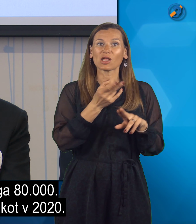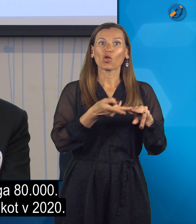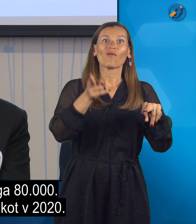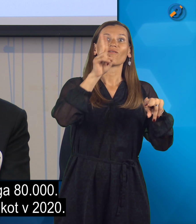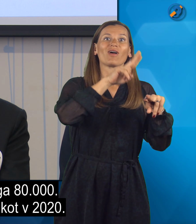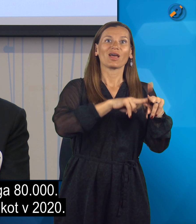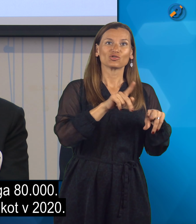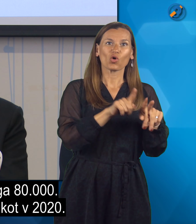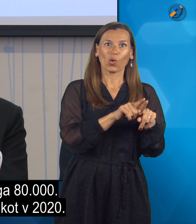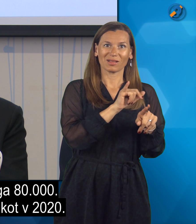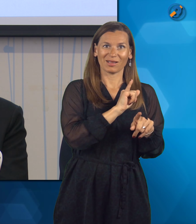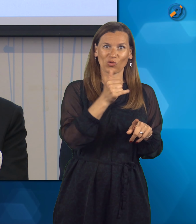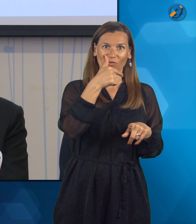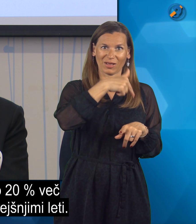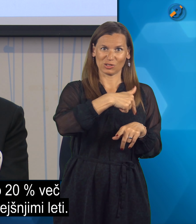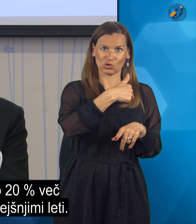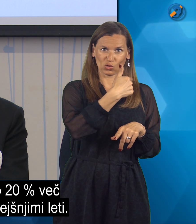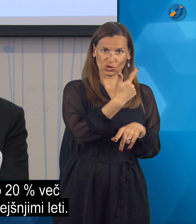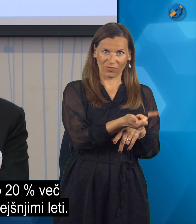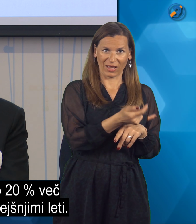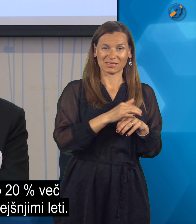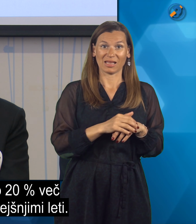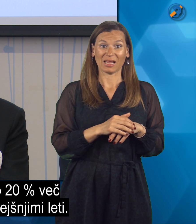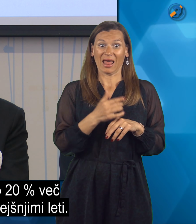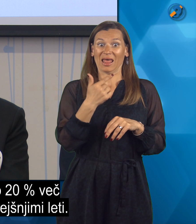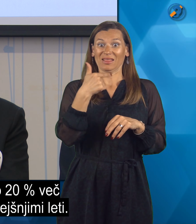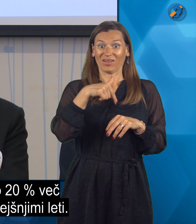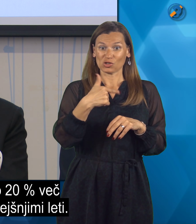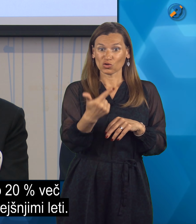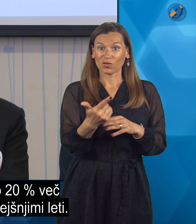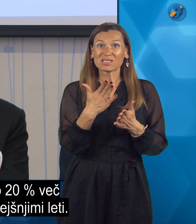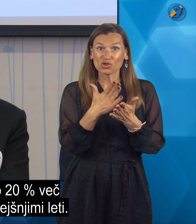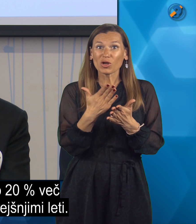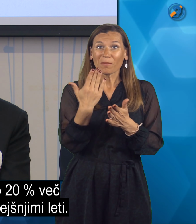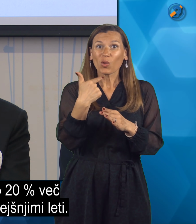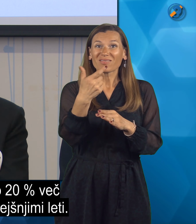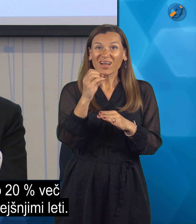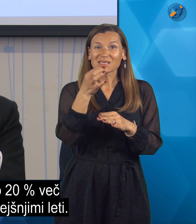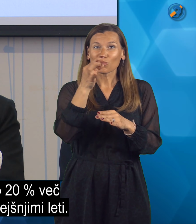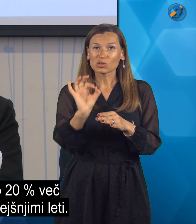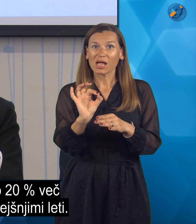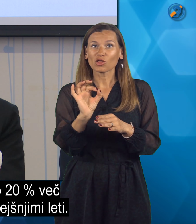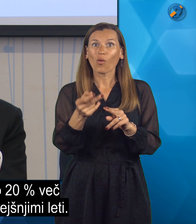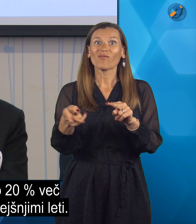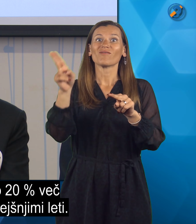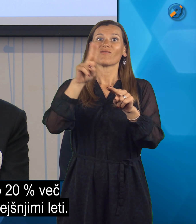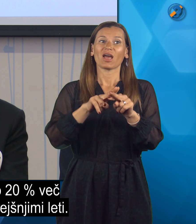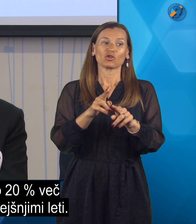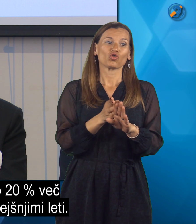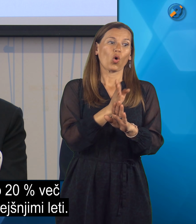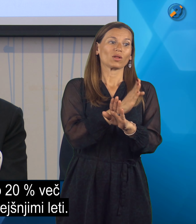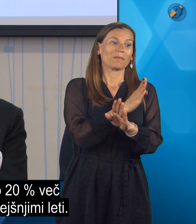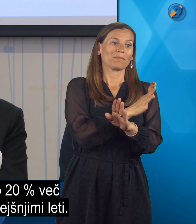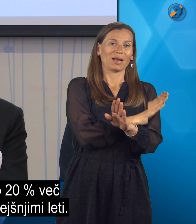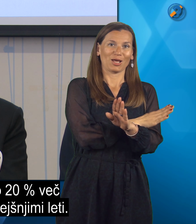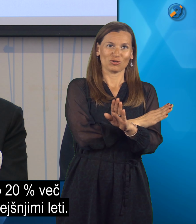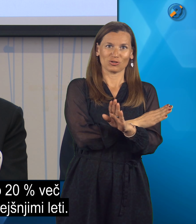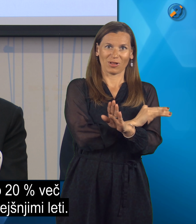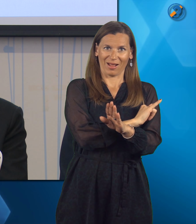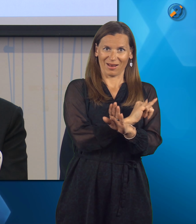letu 2020. V 2020 pa je bilo 20% več kot v primerjavi s prejšnjimi